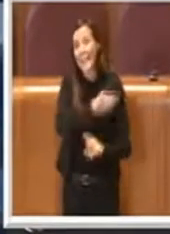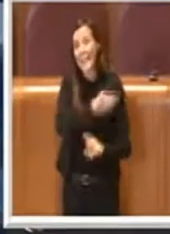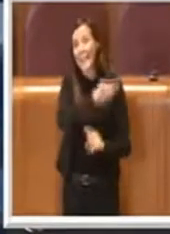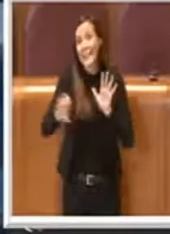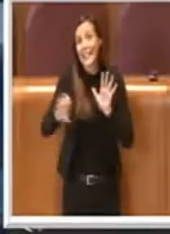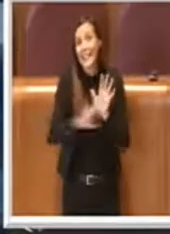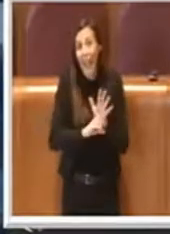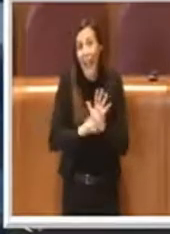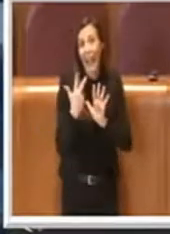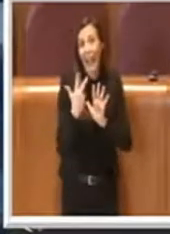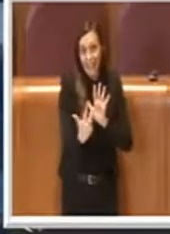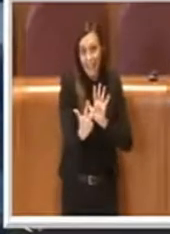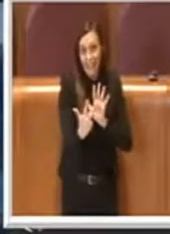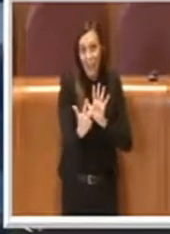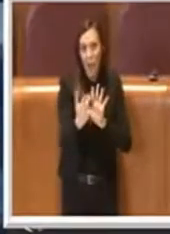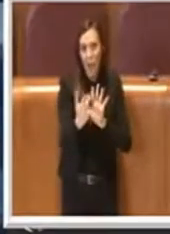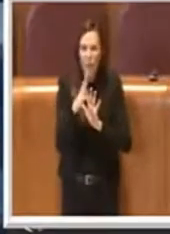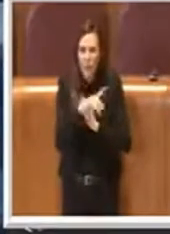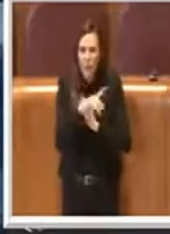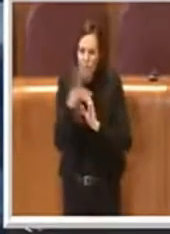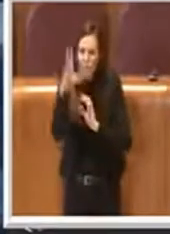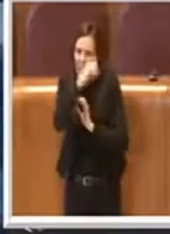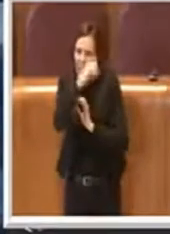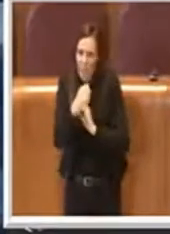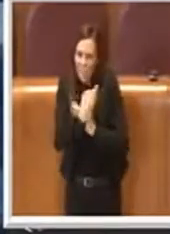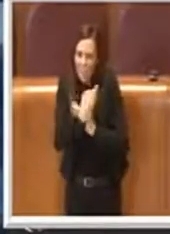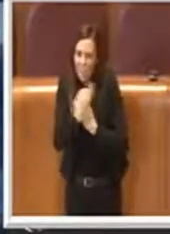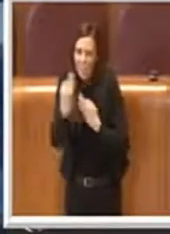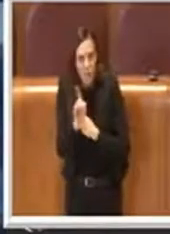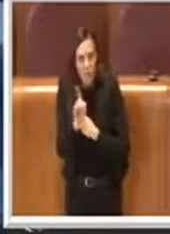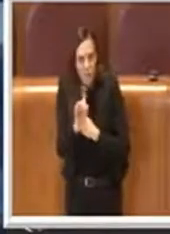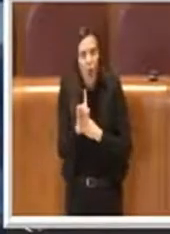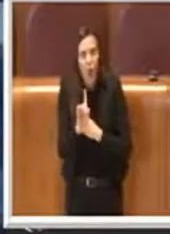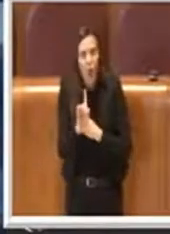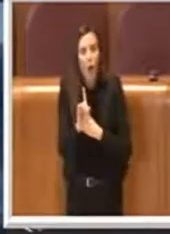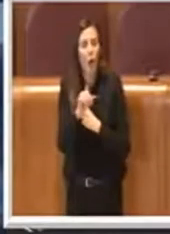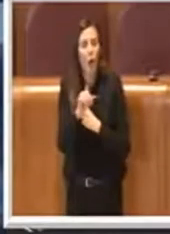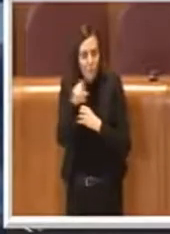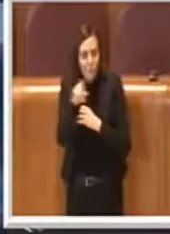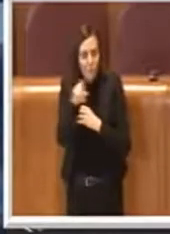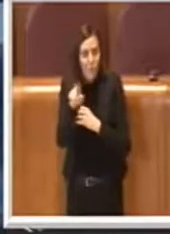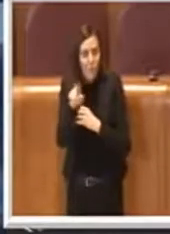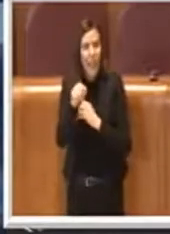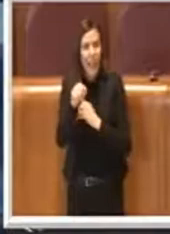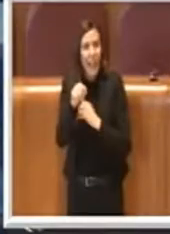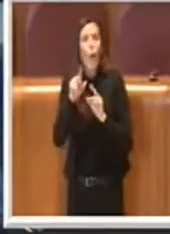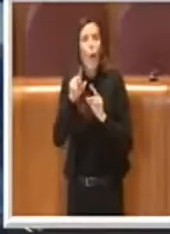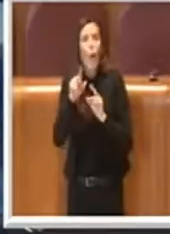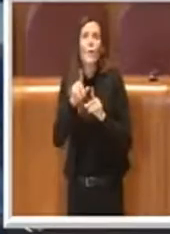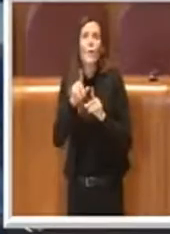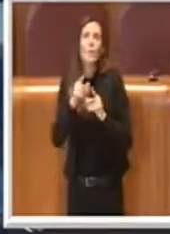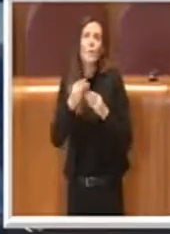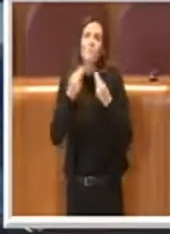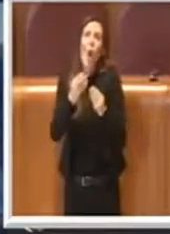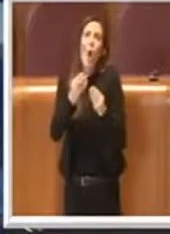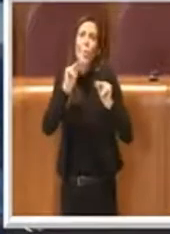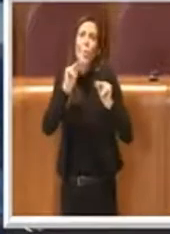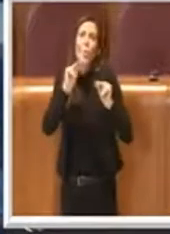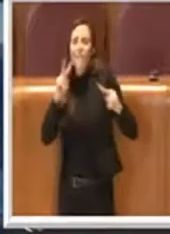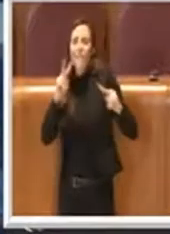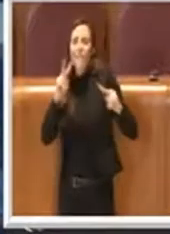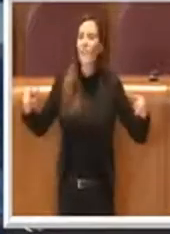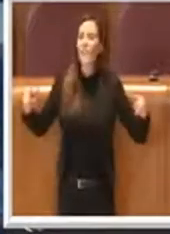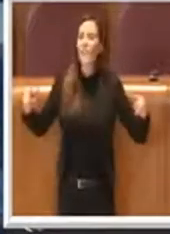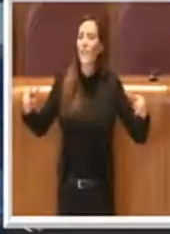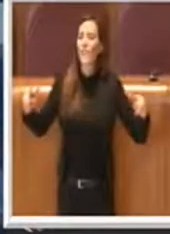probabilmente non è stato compreso ma che voleva semplicemente essere una nuova visione di alcuni luoghi della